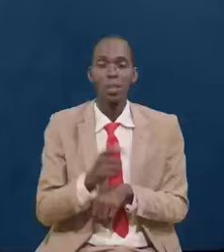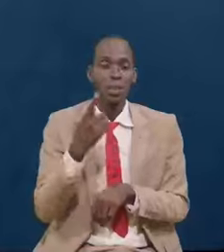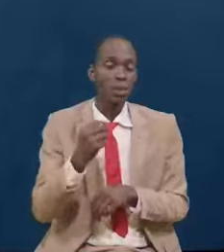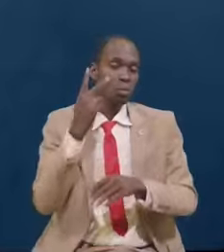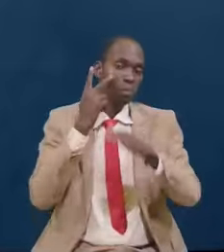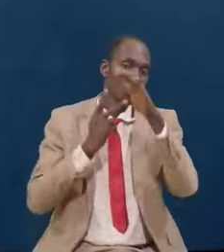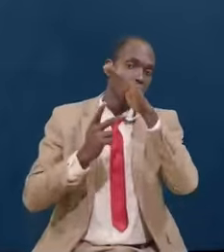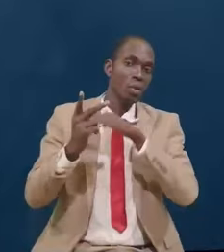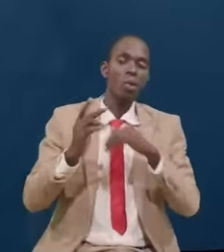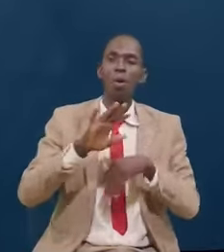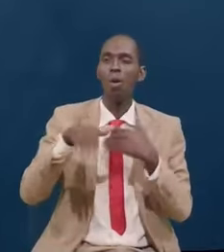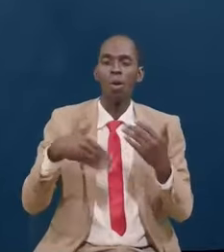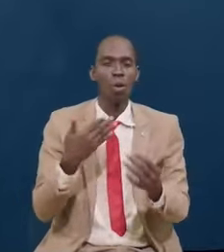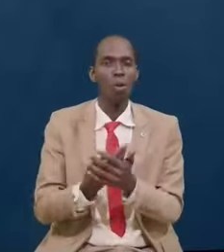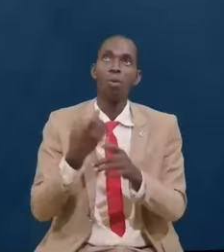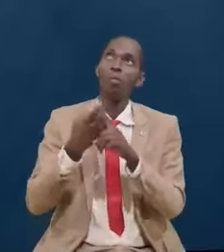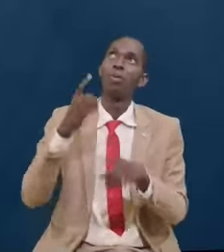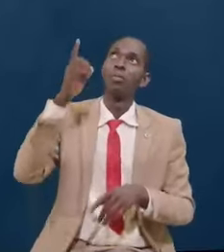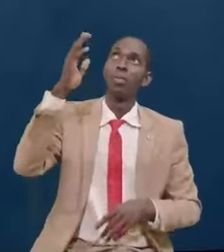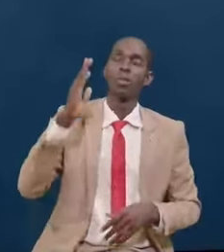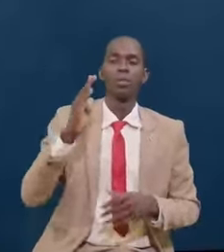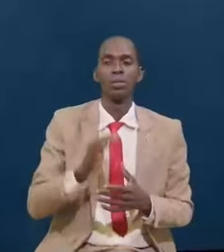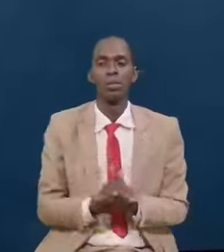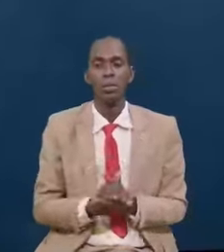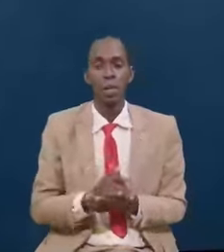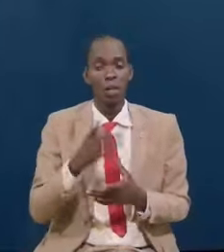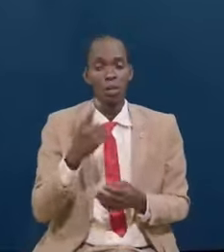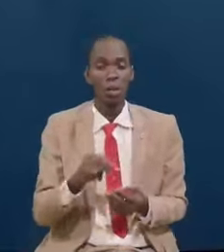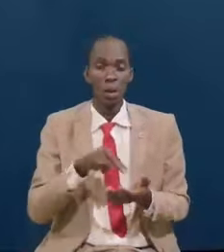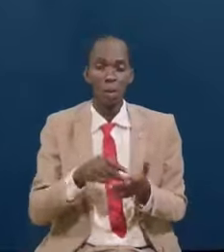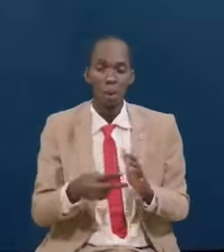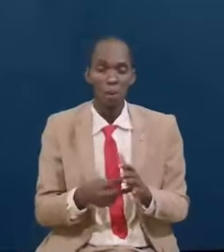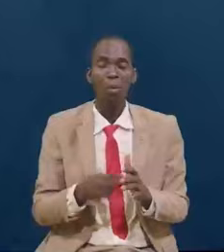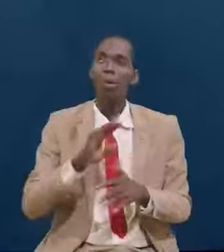La prophétie, tout cela vient de Dieu. Le but, tout vient de Dieu.